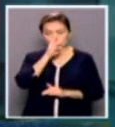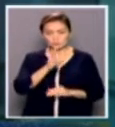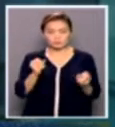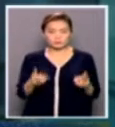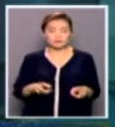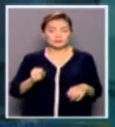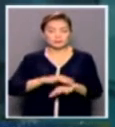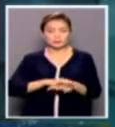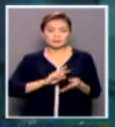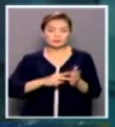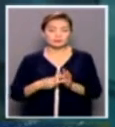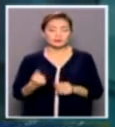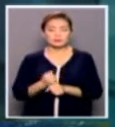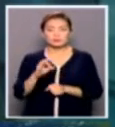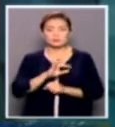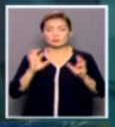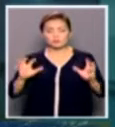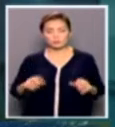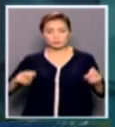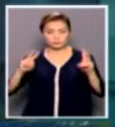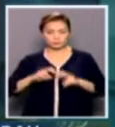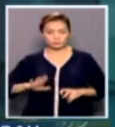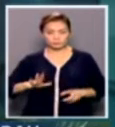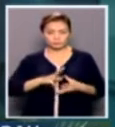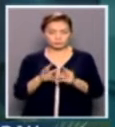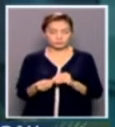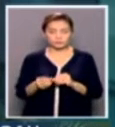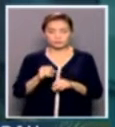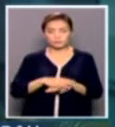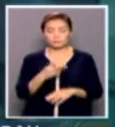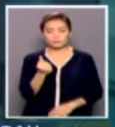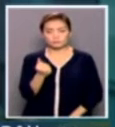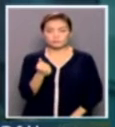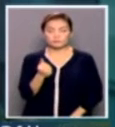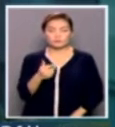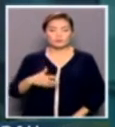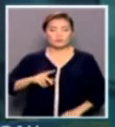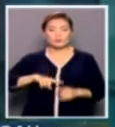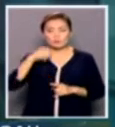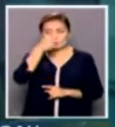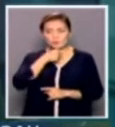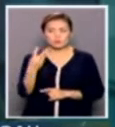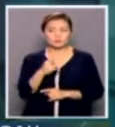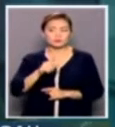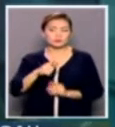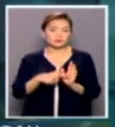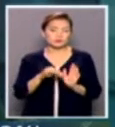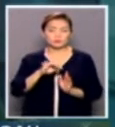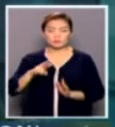арналған кепілдендірілген трансферт туралы заң жобасы да қаралды. Қордан республикалық бюджетке трансферт келесі жылға 3,7